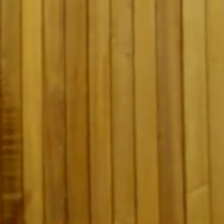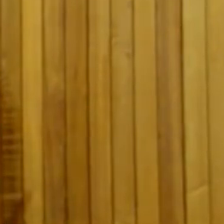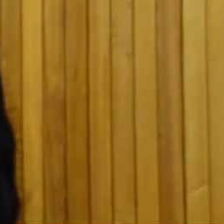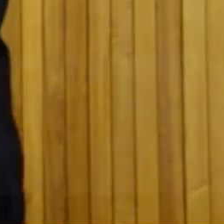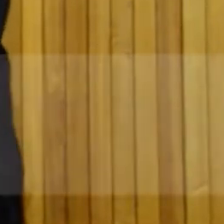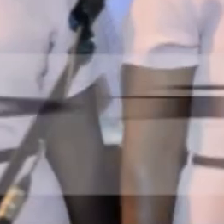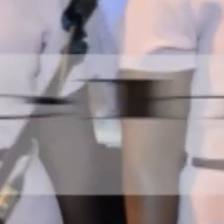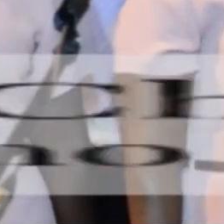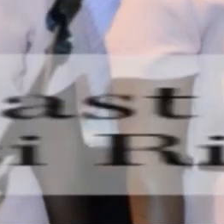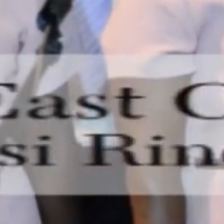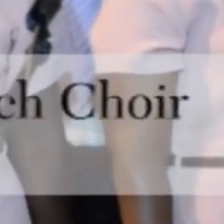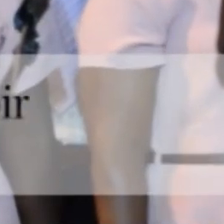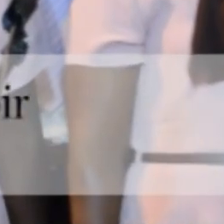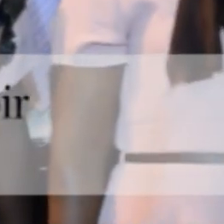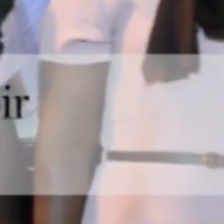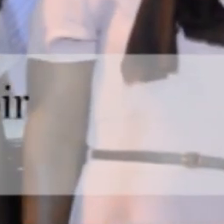makoma,